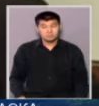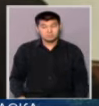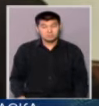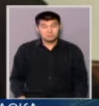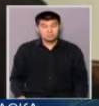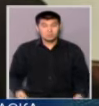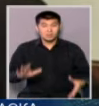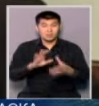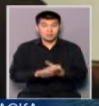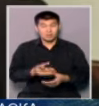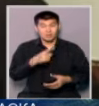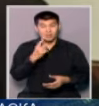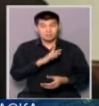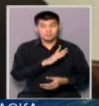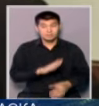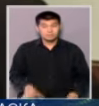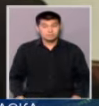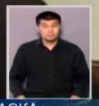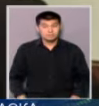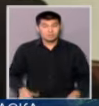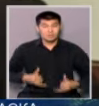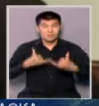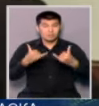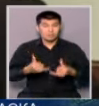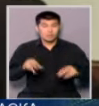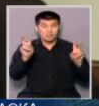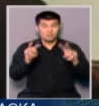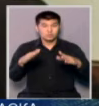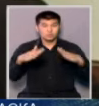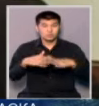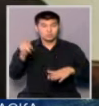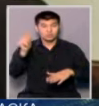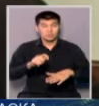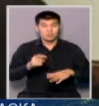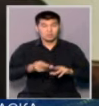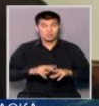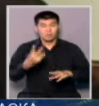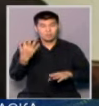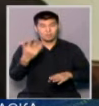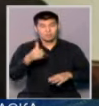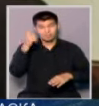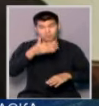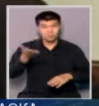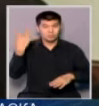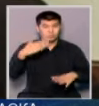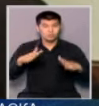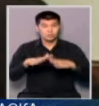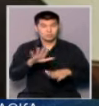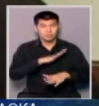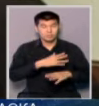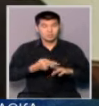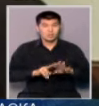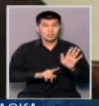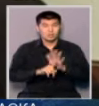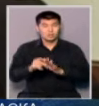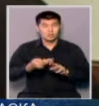сен соны мені таныстыршайшы деп, осымен арнайы іздеп келдім табылдың үйіне. Осыдан бір екі жыл болатын, үйіне ат басын